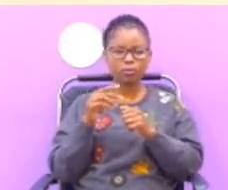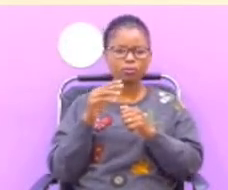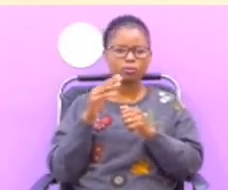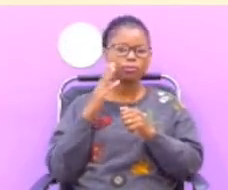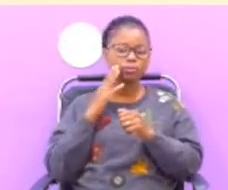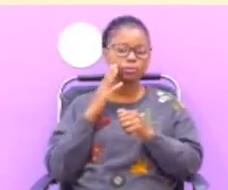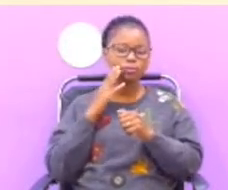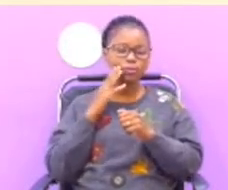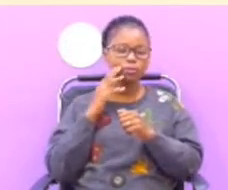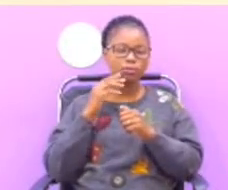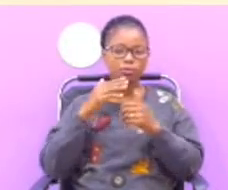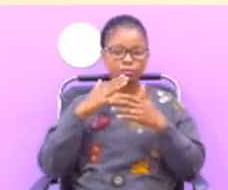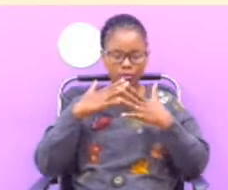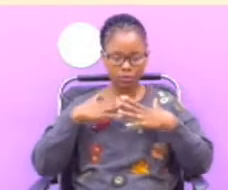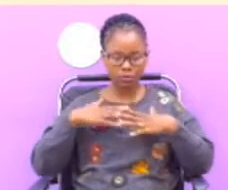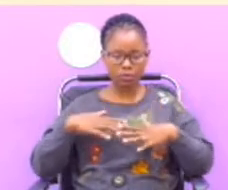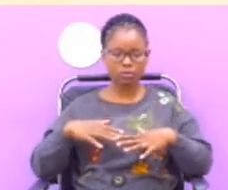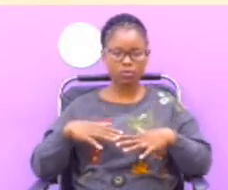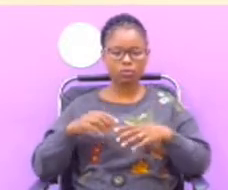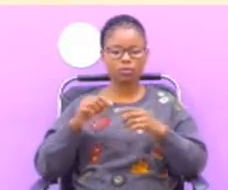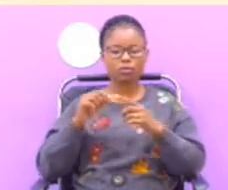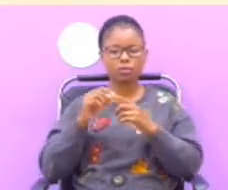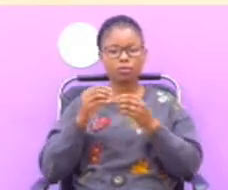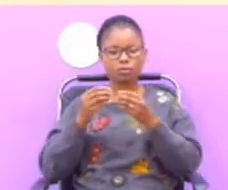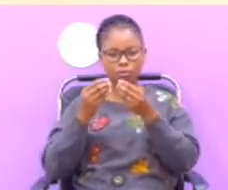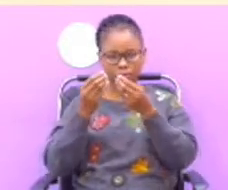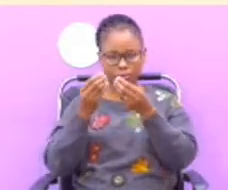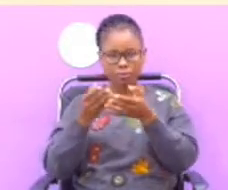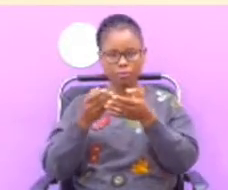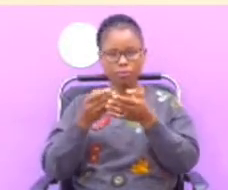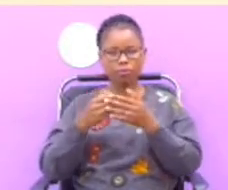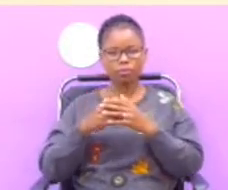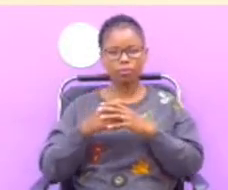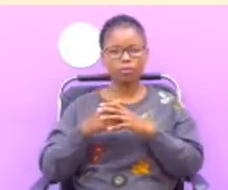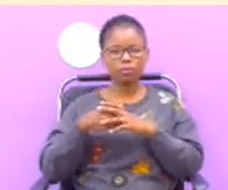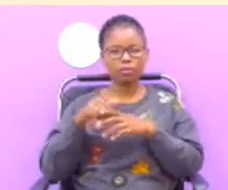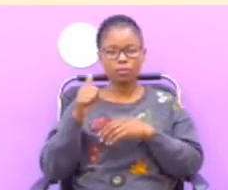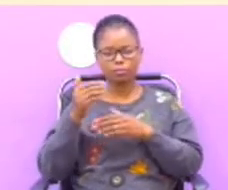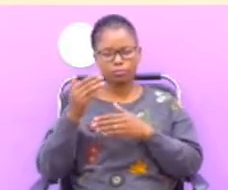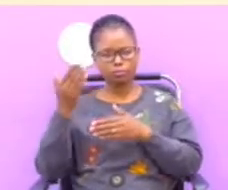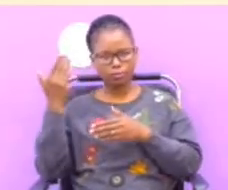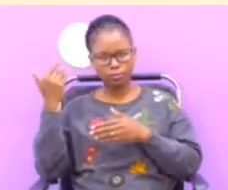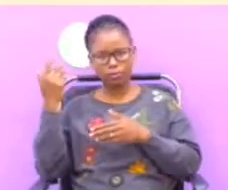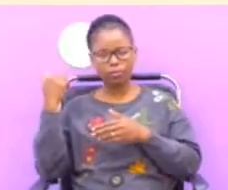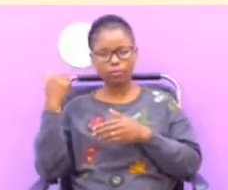kigogona ona guwele ya we kirete mudha nyamuna ohe. Na ngei ho wirigite gwikira